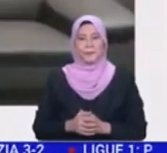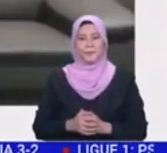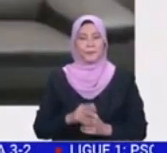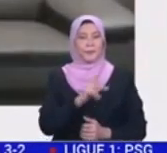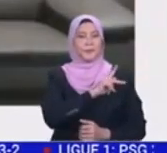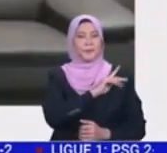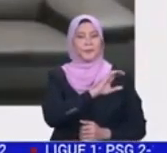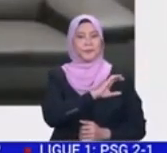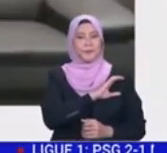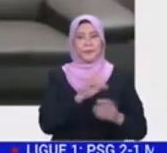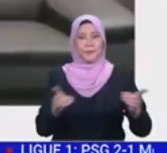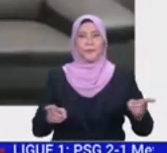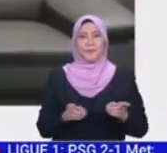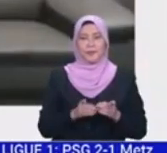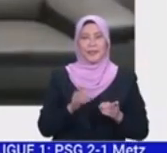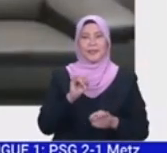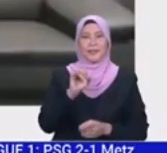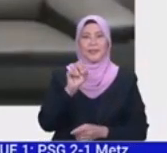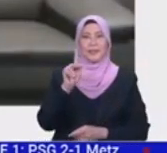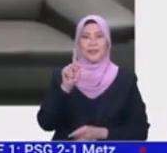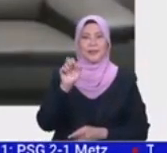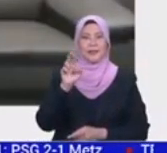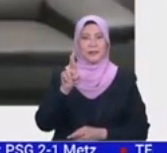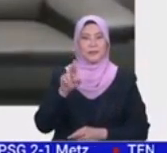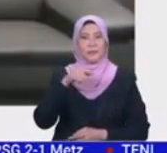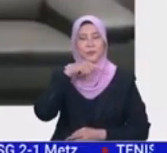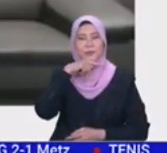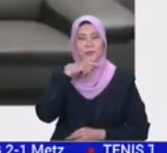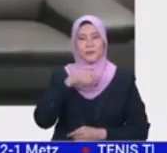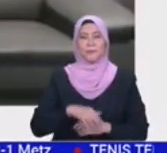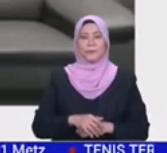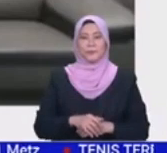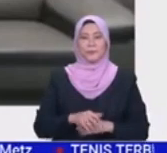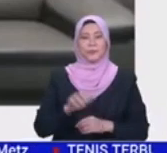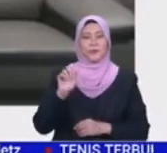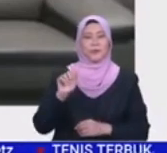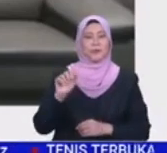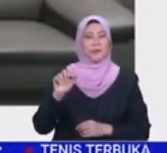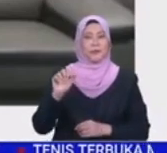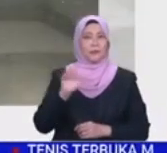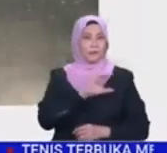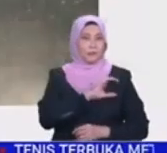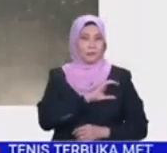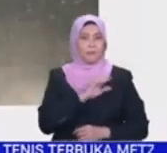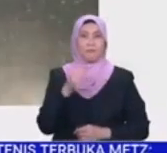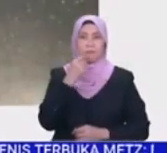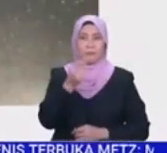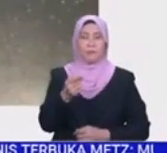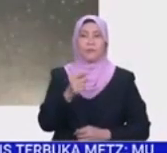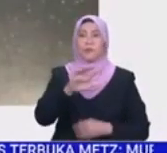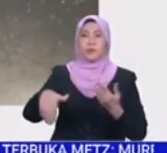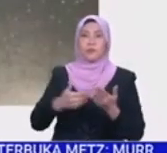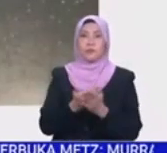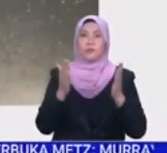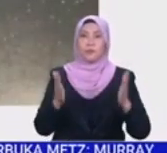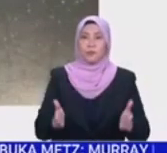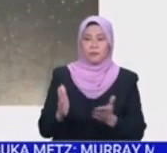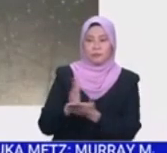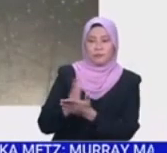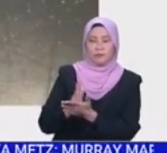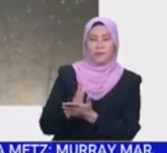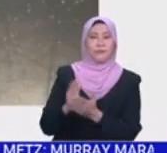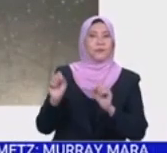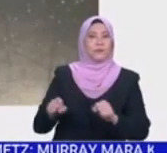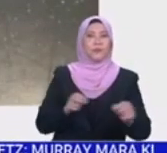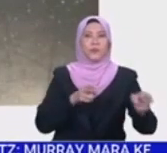Ketua Polis Daerah Iskandar Puteri, Assistant Commissioner Zulkhairi Mokhtar berkata, semua suspek mengaku berperanan sebagai